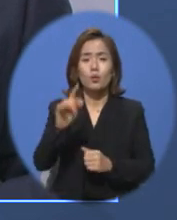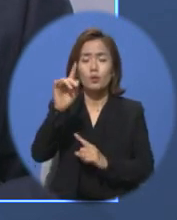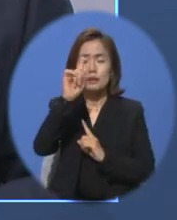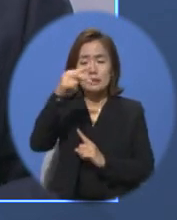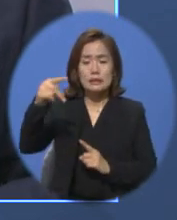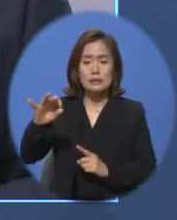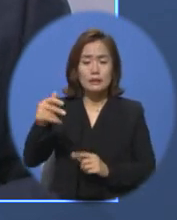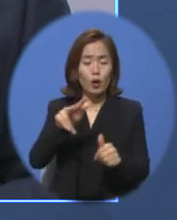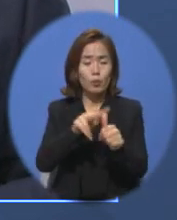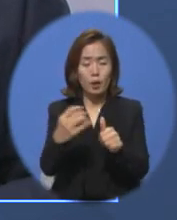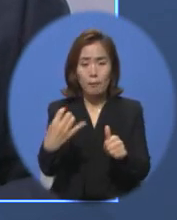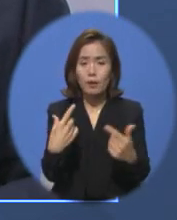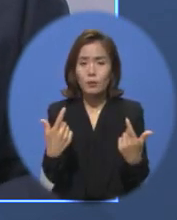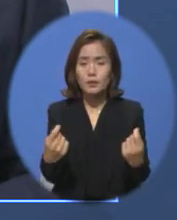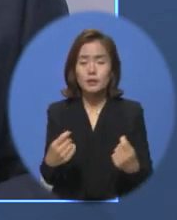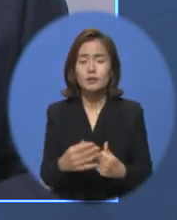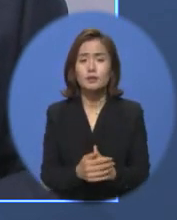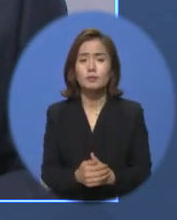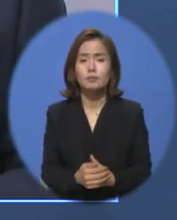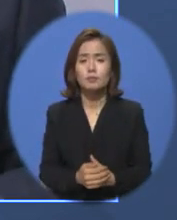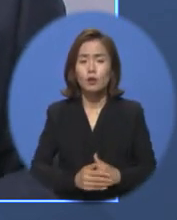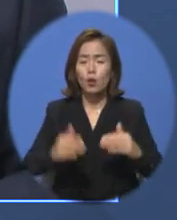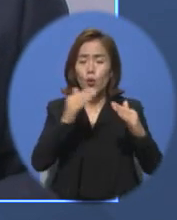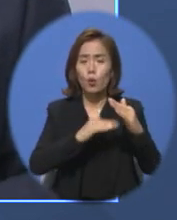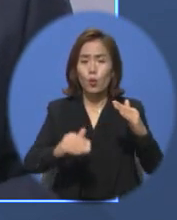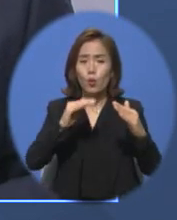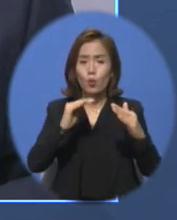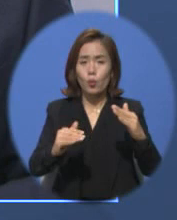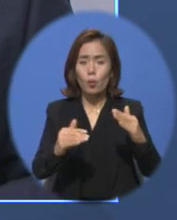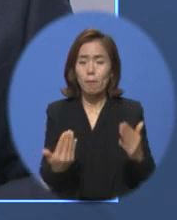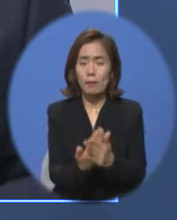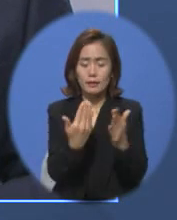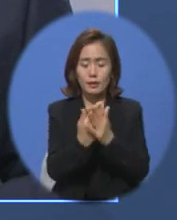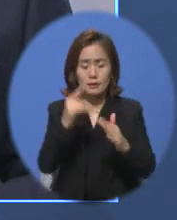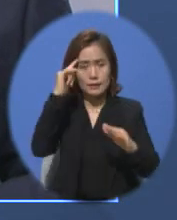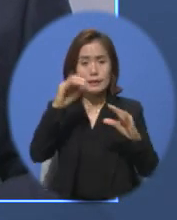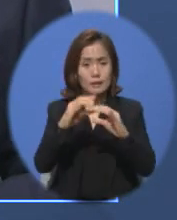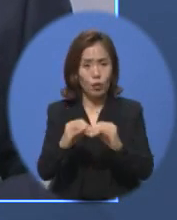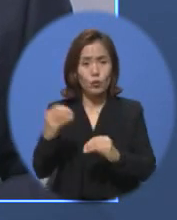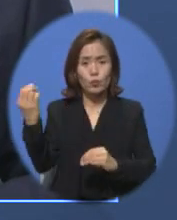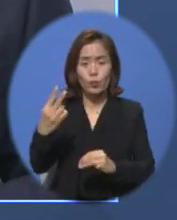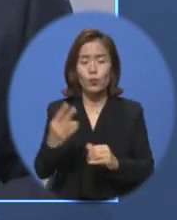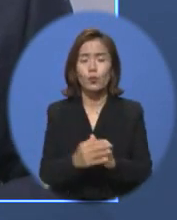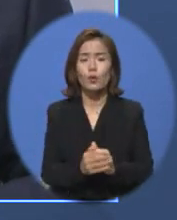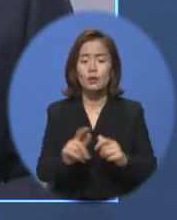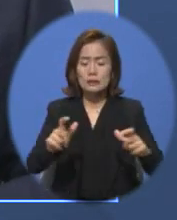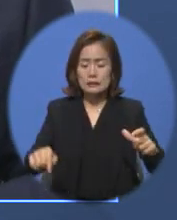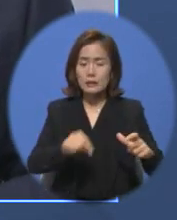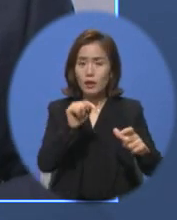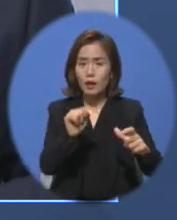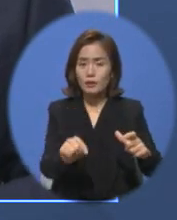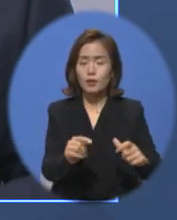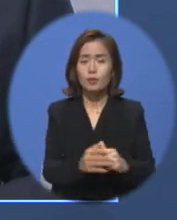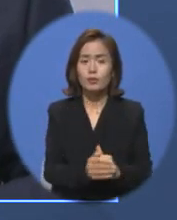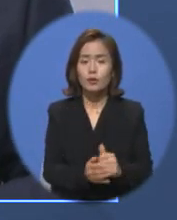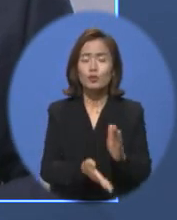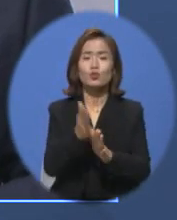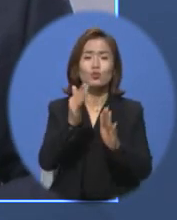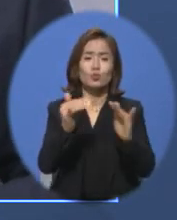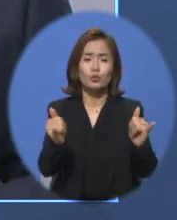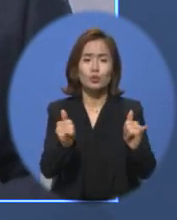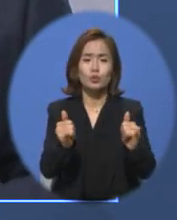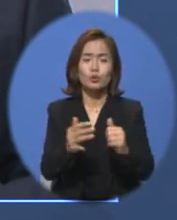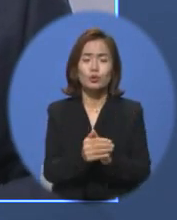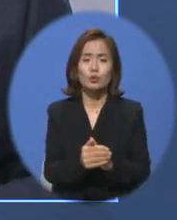이승남후보가방금언급했듯이, 저는공공개발을지지합니다.또한, 주민들이이지역